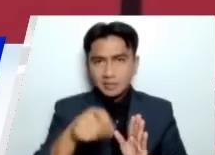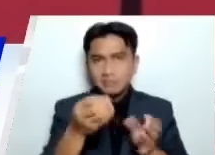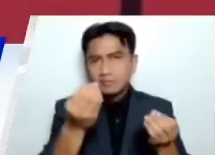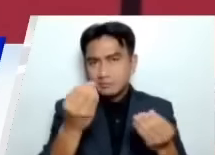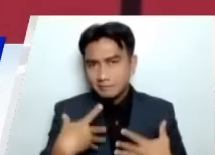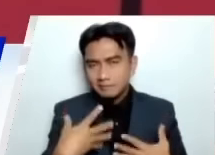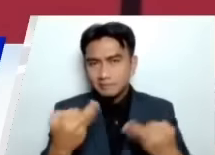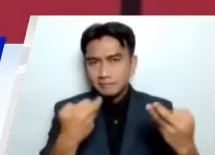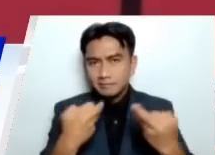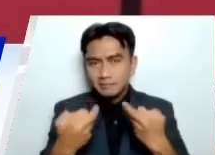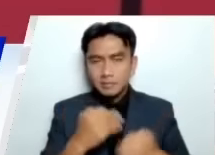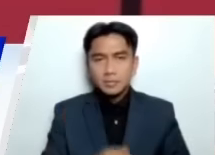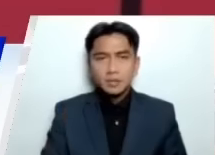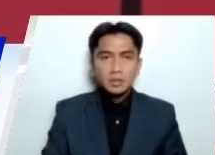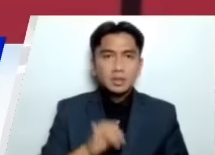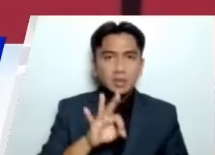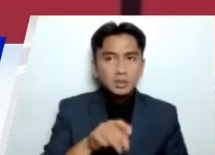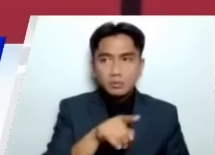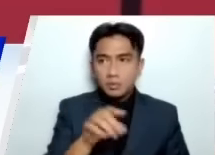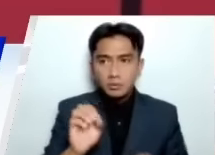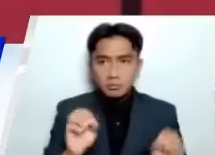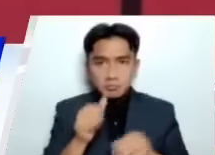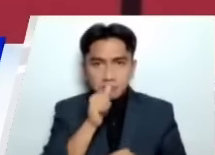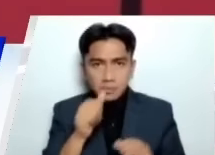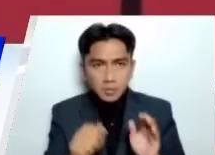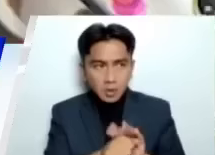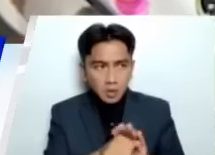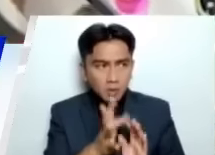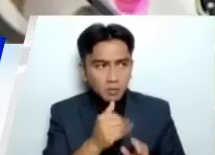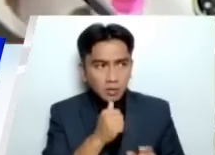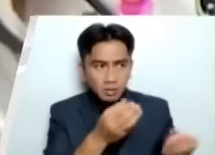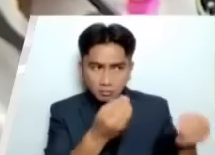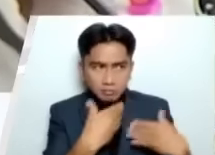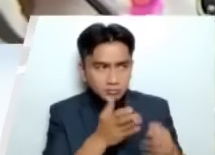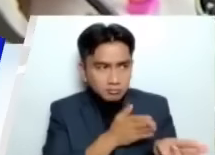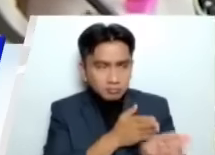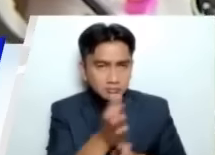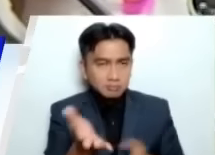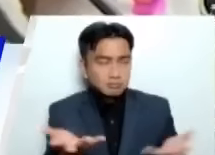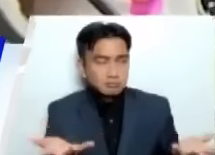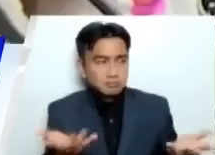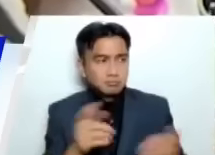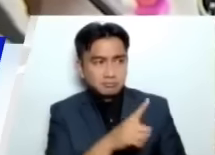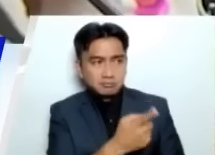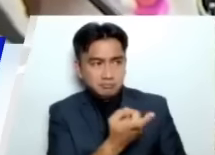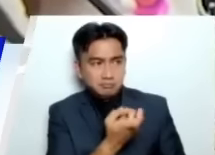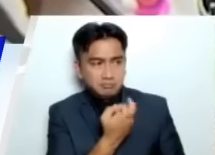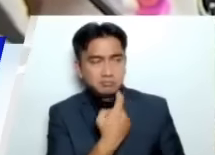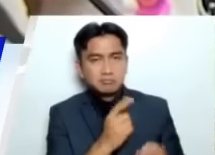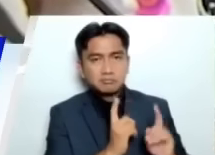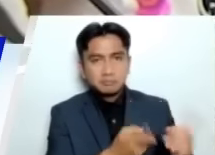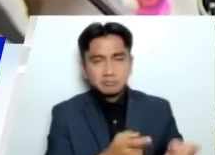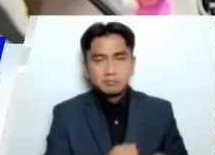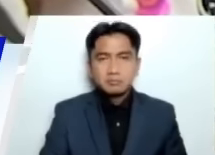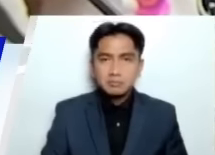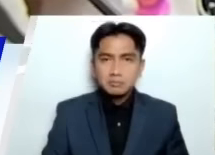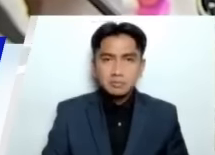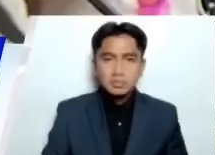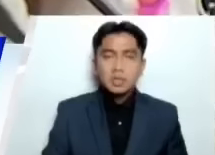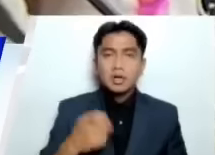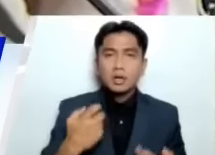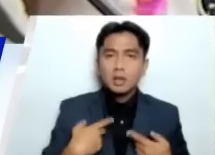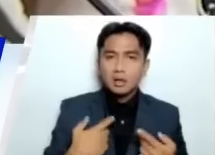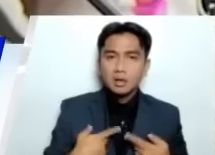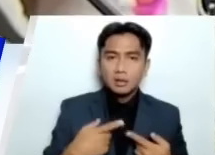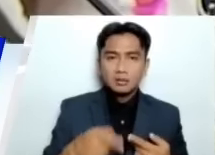wala kang itinatago, bakit hindi sagutin ang mga tanong? Itinanggi rin niya ang akusasyon ni VP Sara na may plano siyang ipapatay